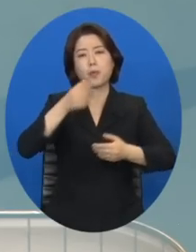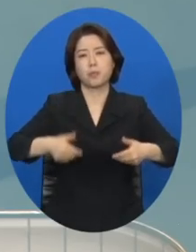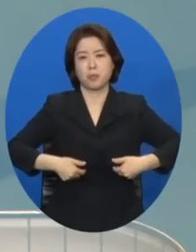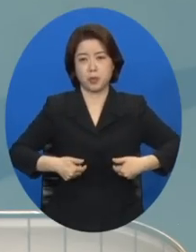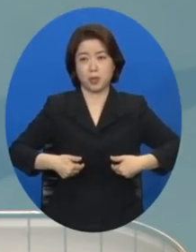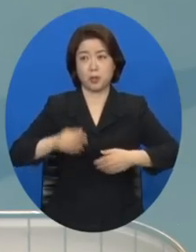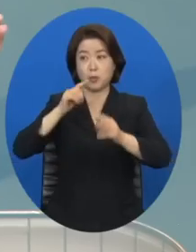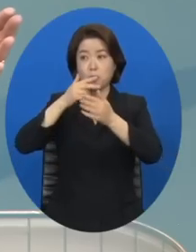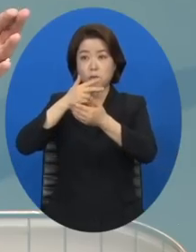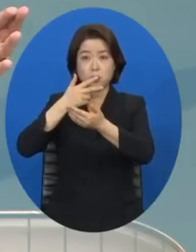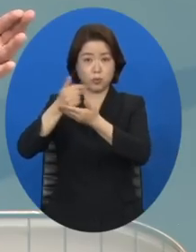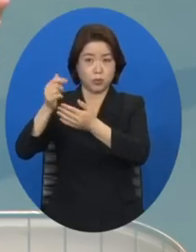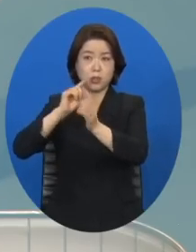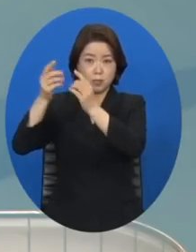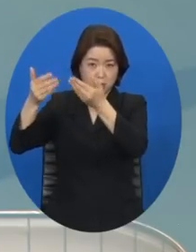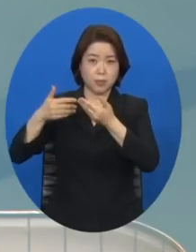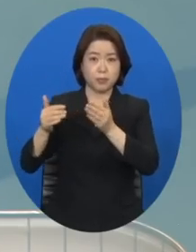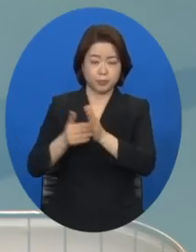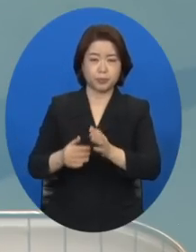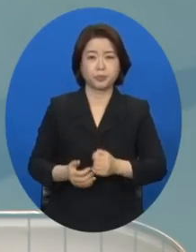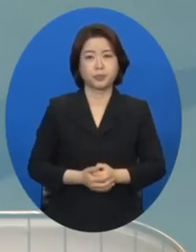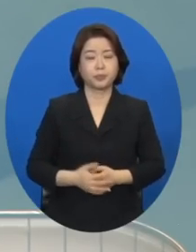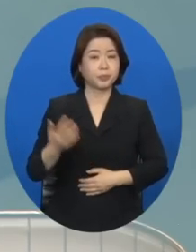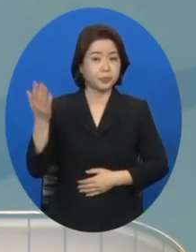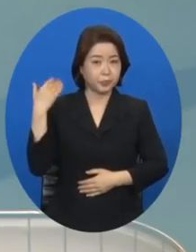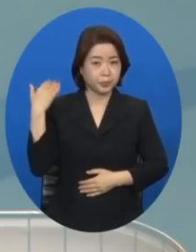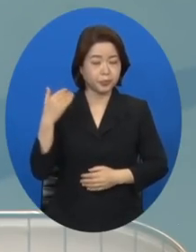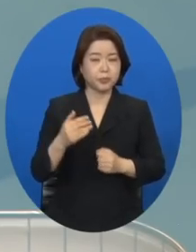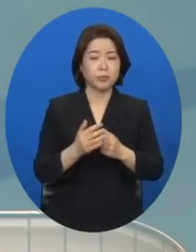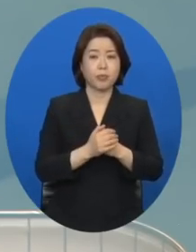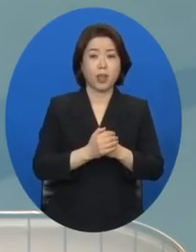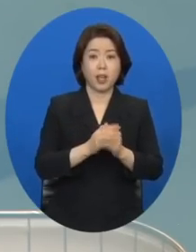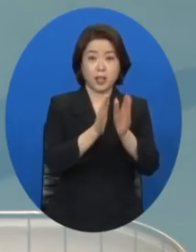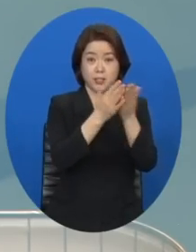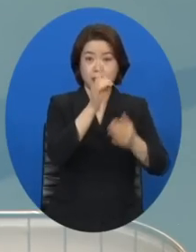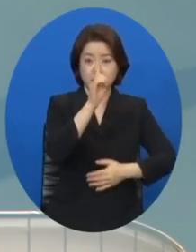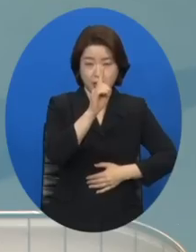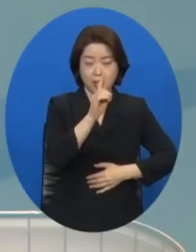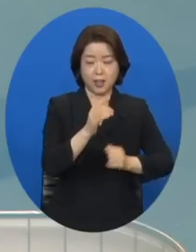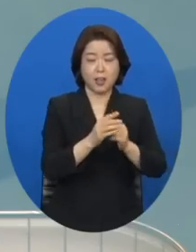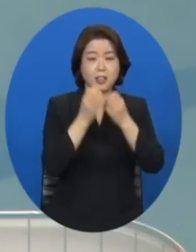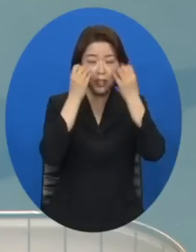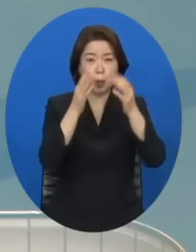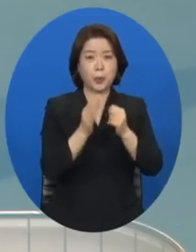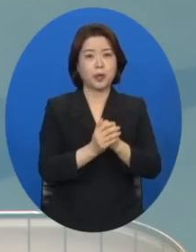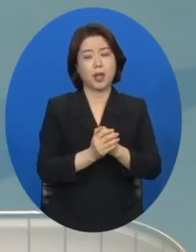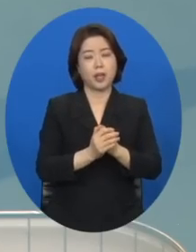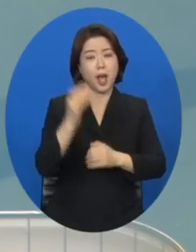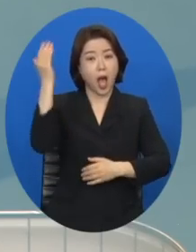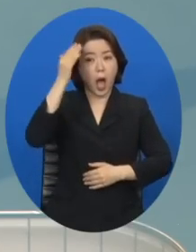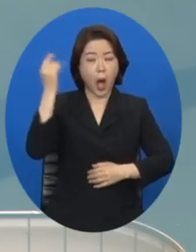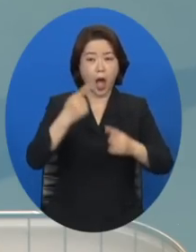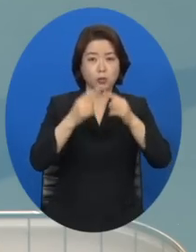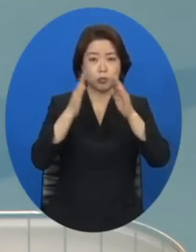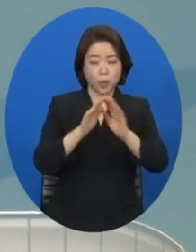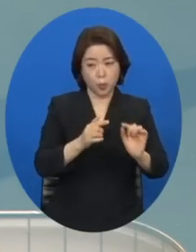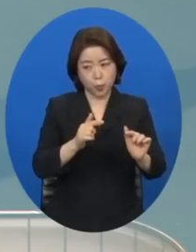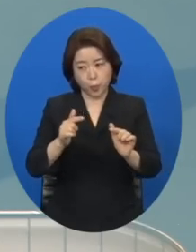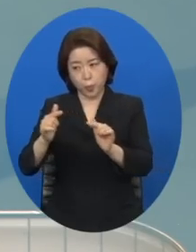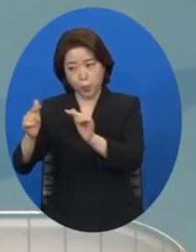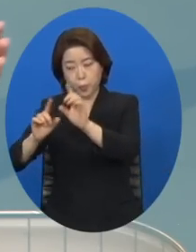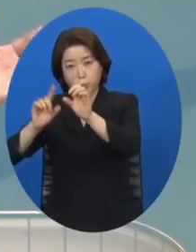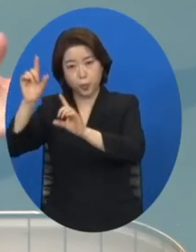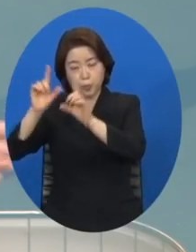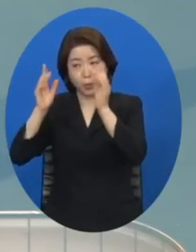거죠 지난주에 규장출판사에서 한 책이 출간이 됐습니다 한국교회 트렌드 2023년이라는 책입니다 거기 보면